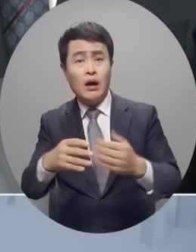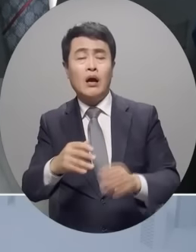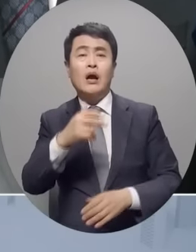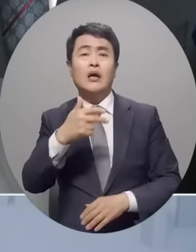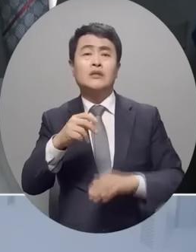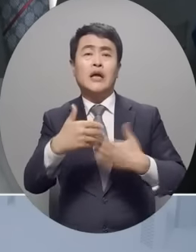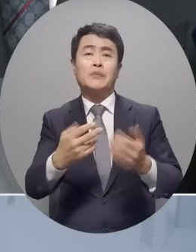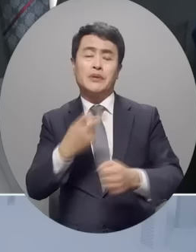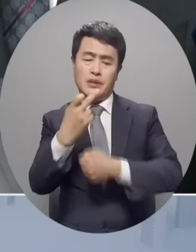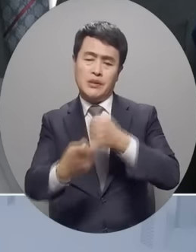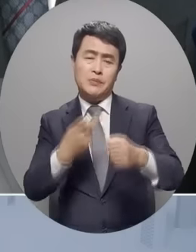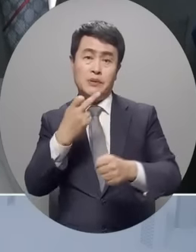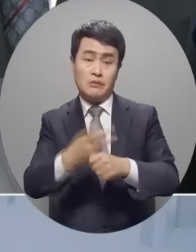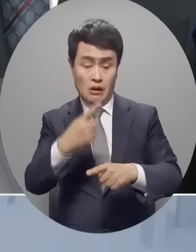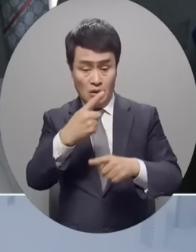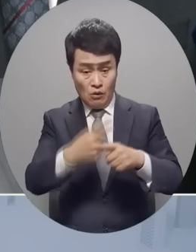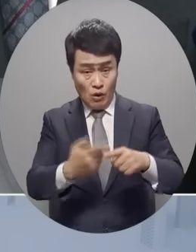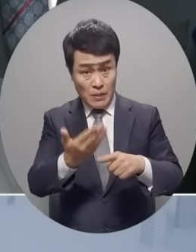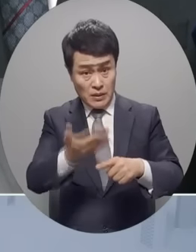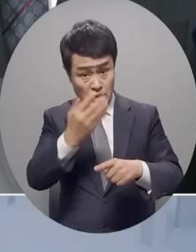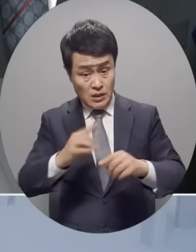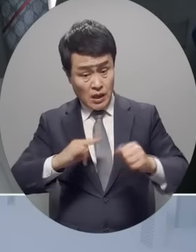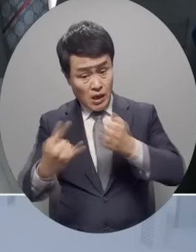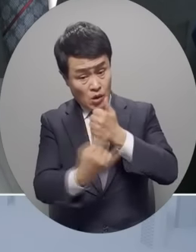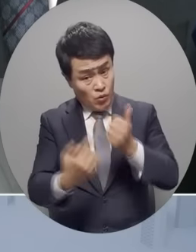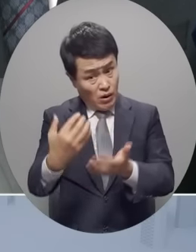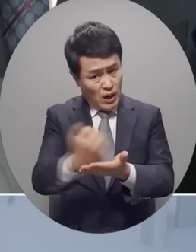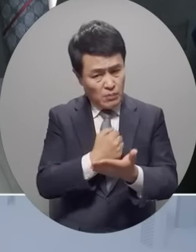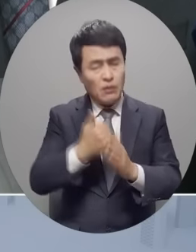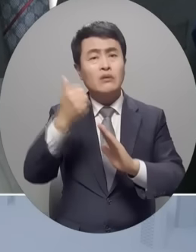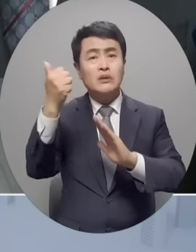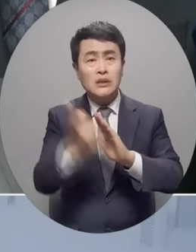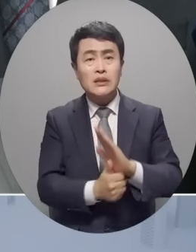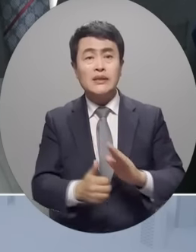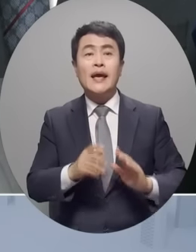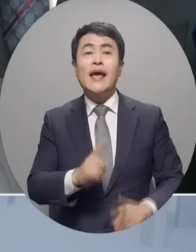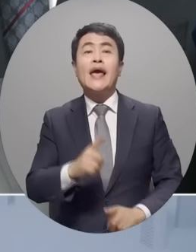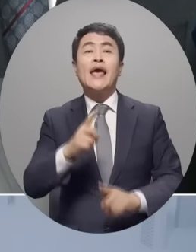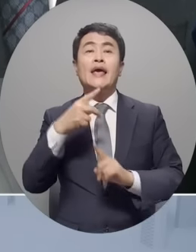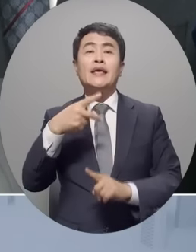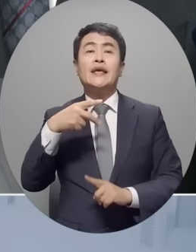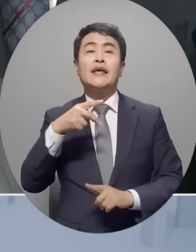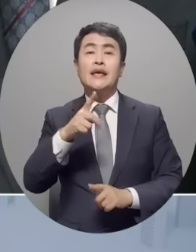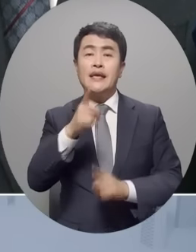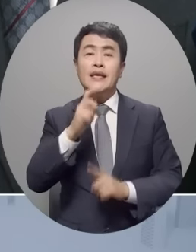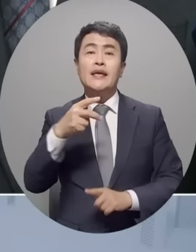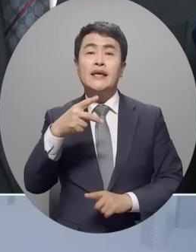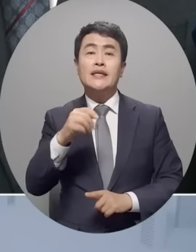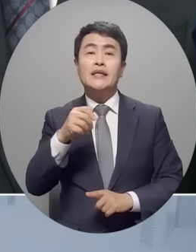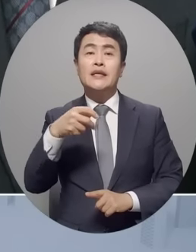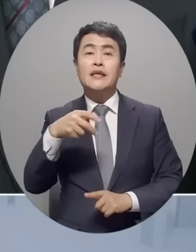확보에 실패하게 되는데 이시바 신임 총리가 책임을 지고 물러날 것이란 분석이